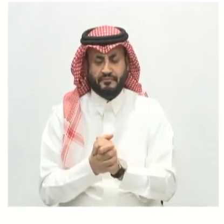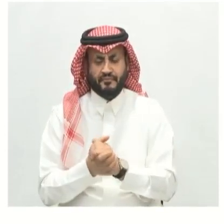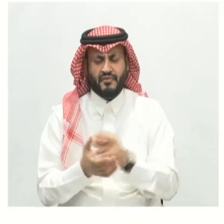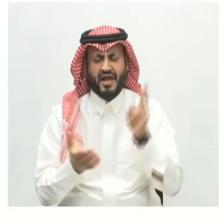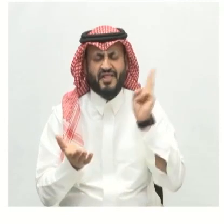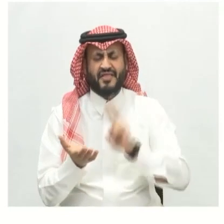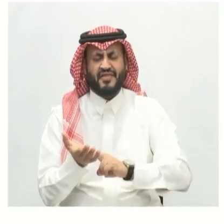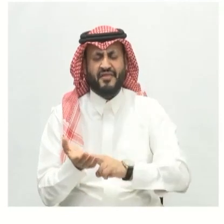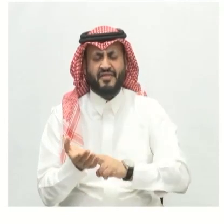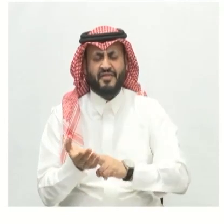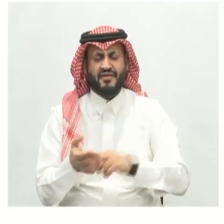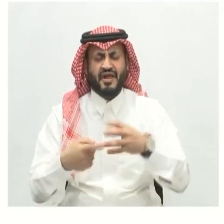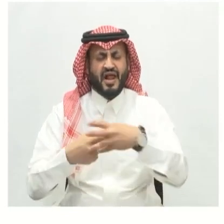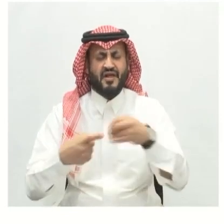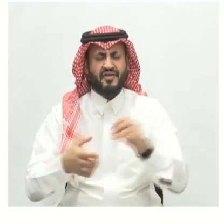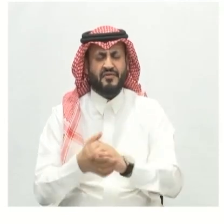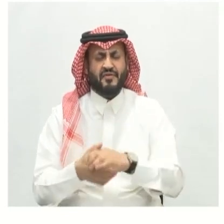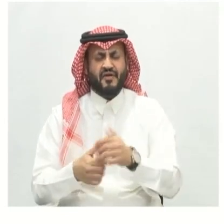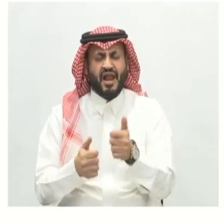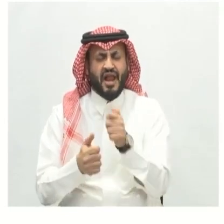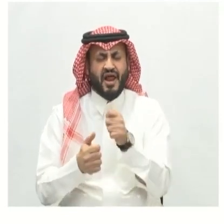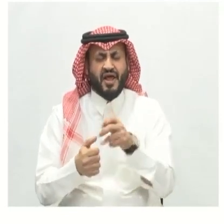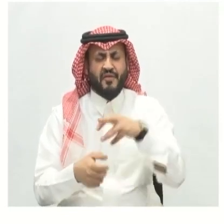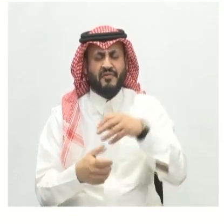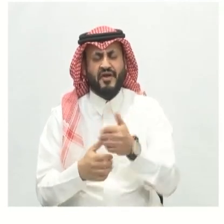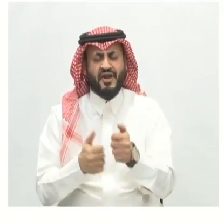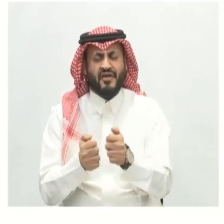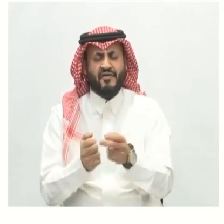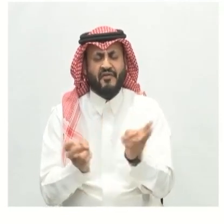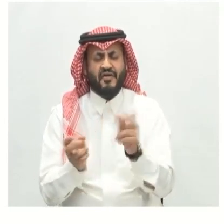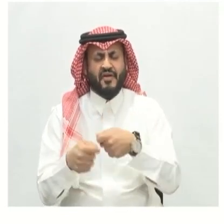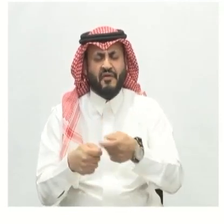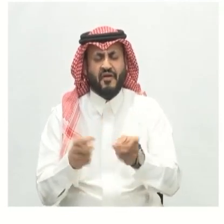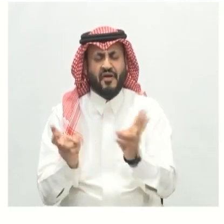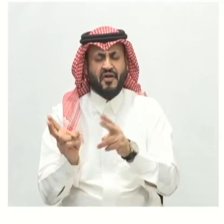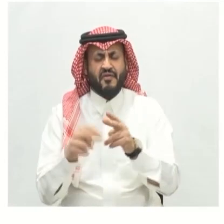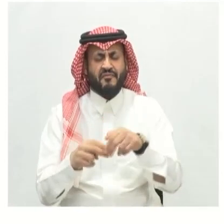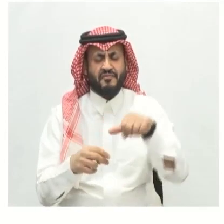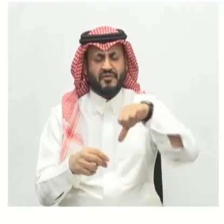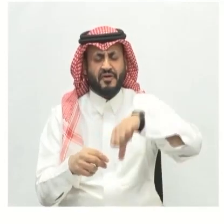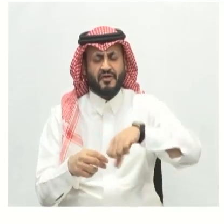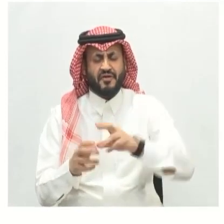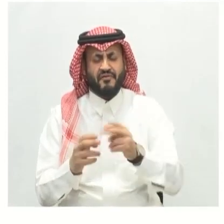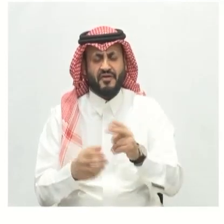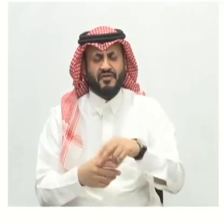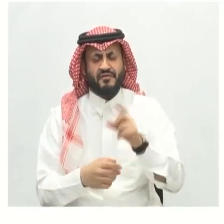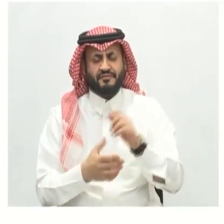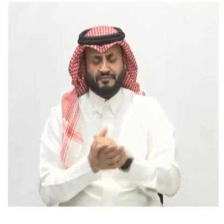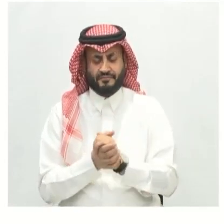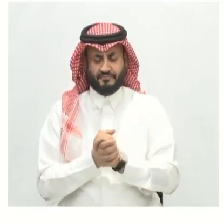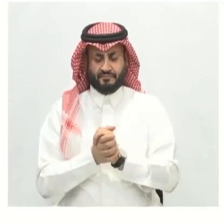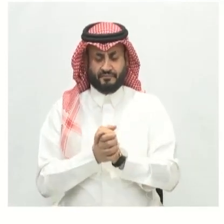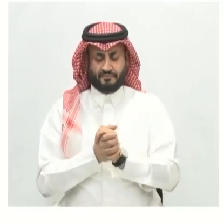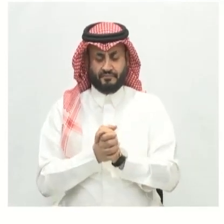السلبي لوسائل التواصل الاجتماعي وما تنشره من رسائل مخالفه للدين وضاره